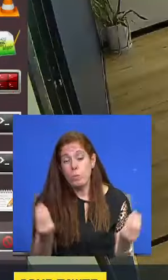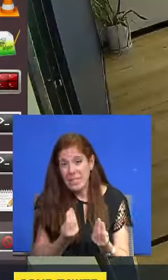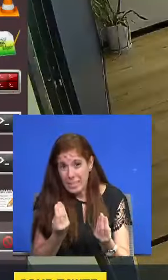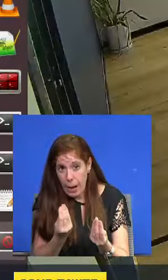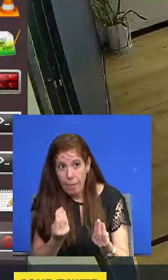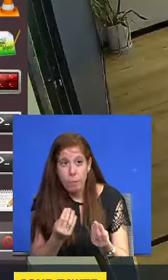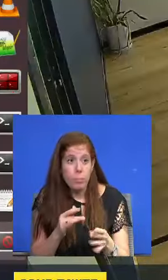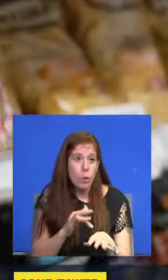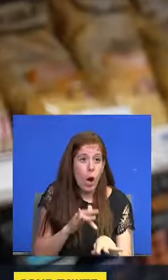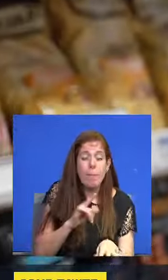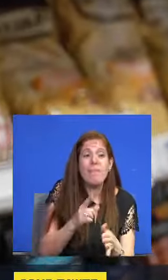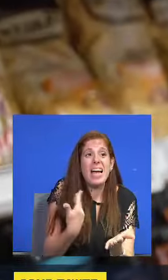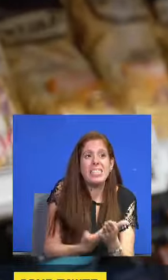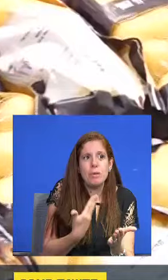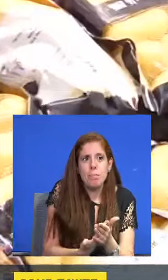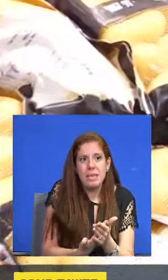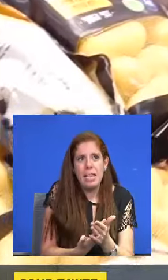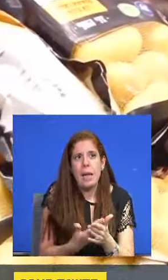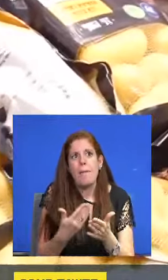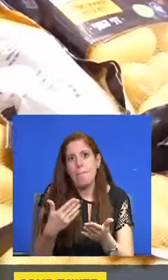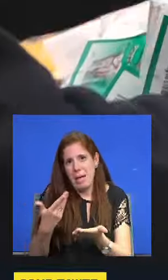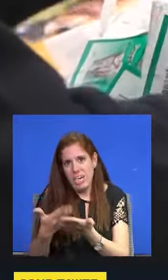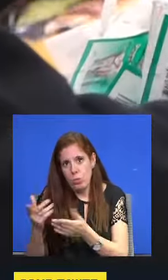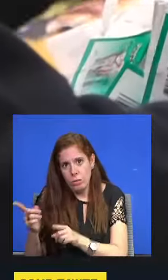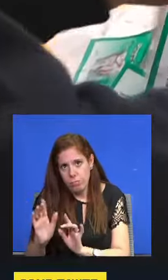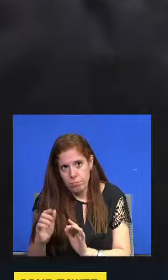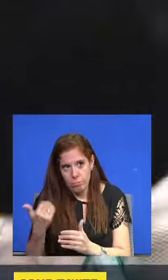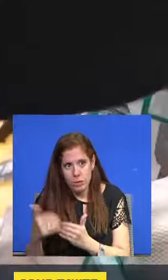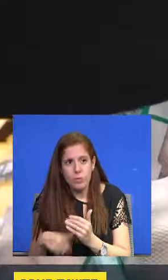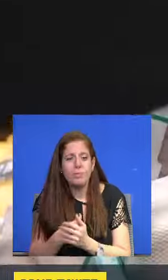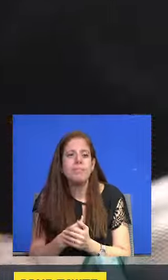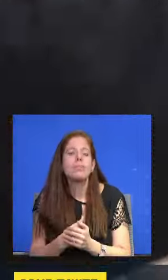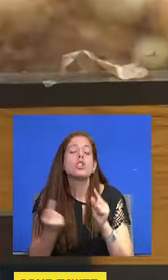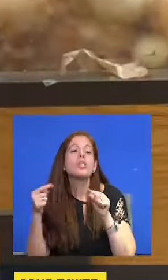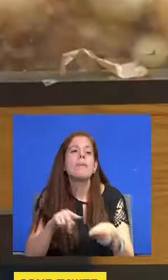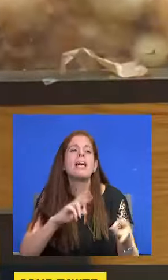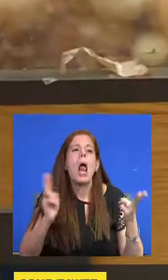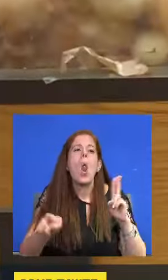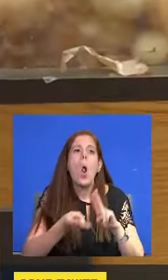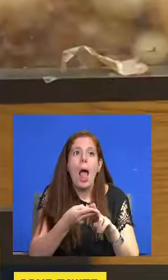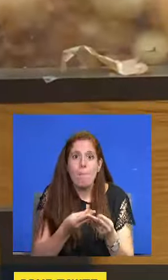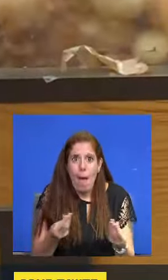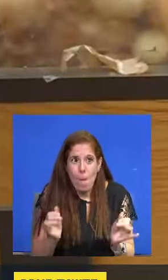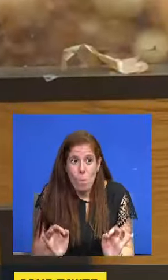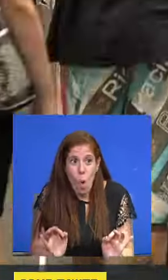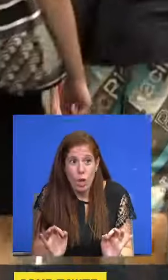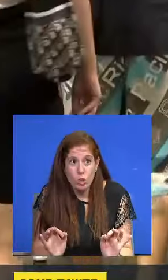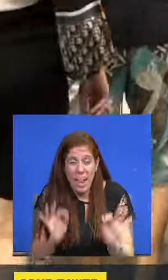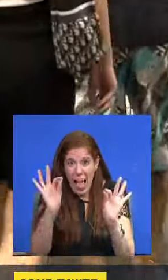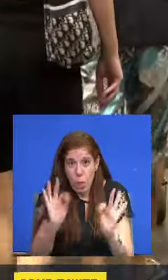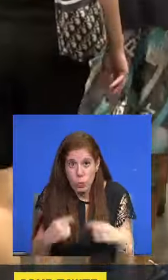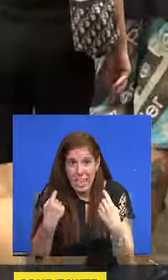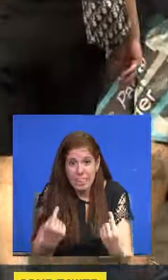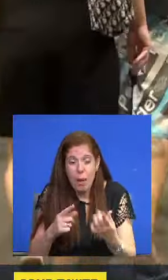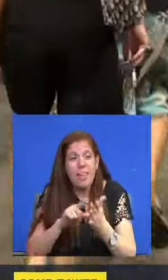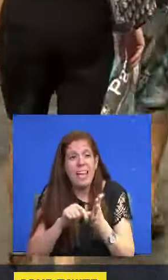זה מתבטא בסופו של דבר בדאטה ובנתונים. כשזה מגיע לעולם המוחשי, הפיזי, לחנות עצמה,